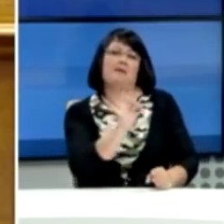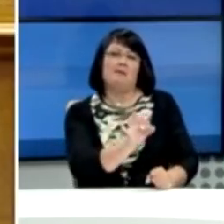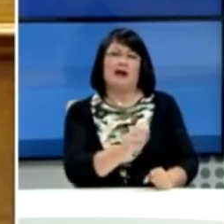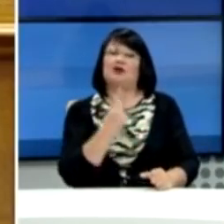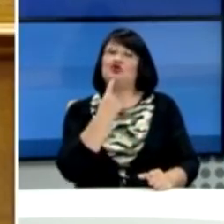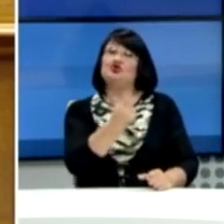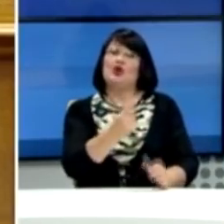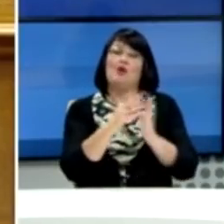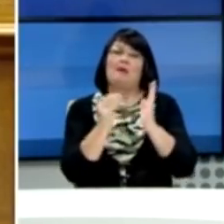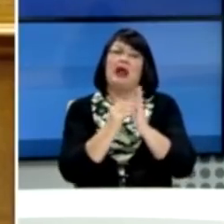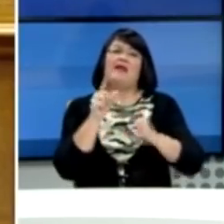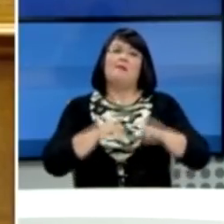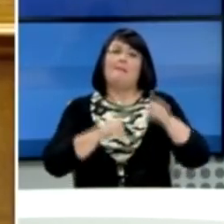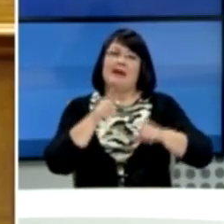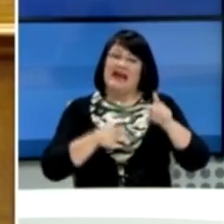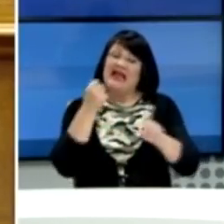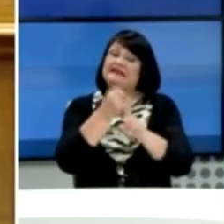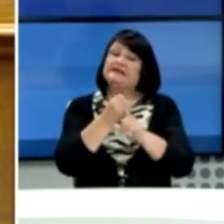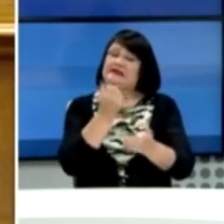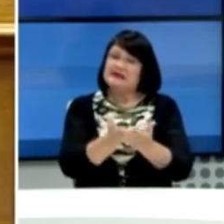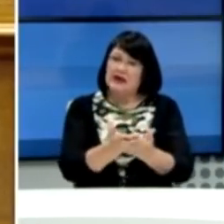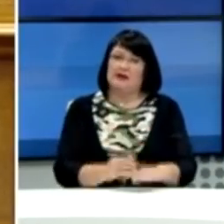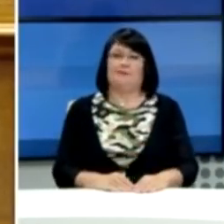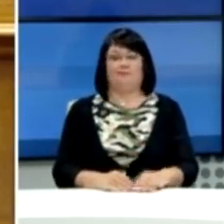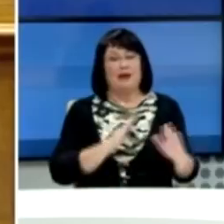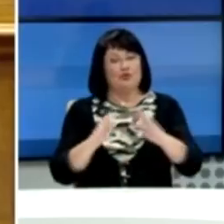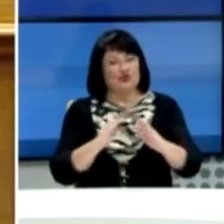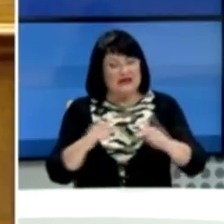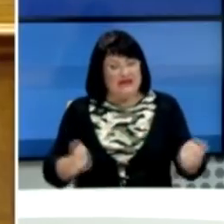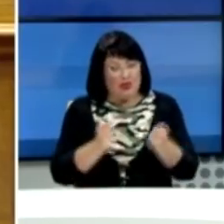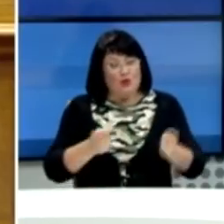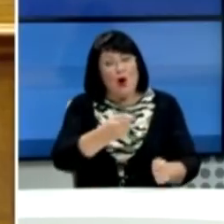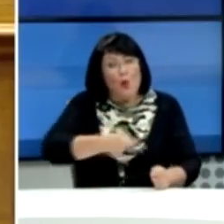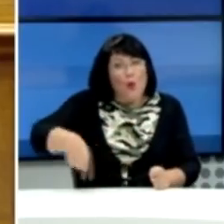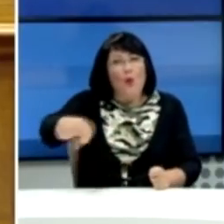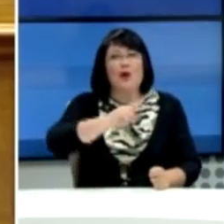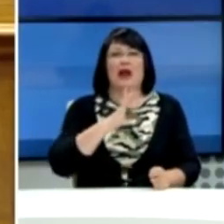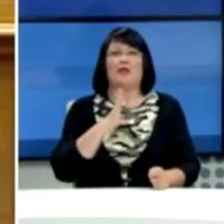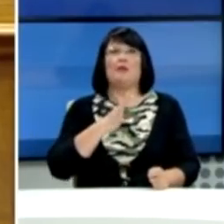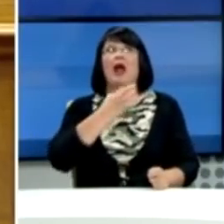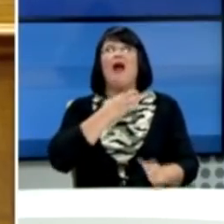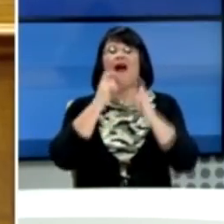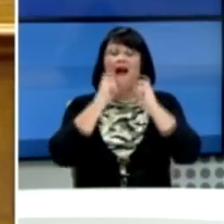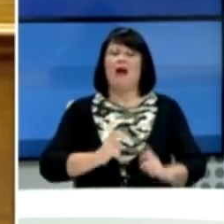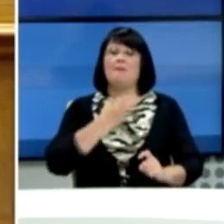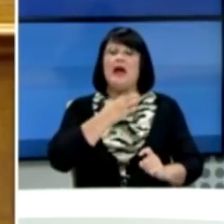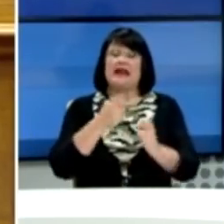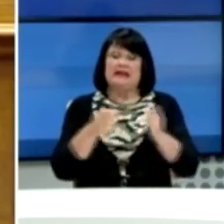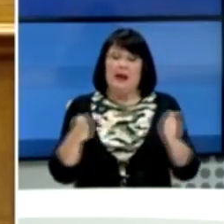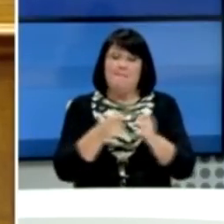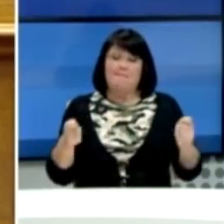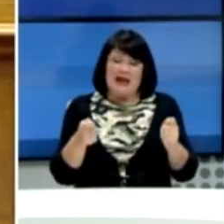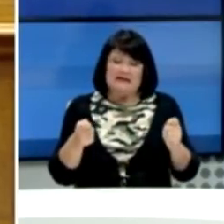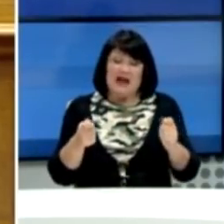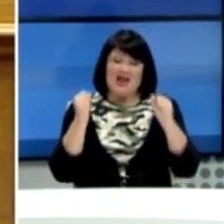Σας αναφέρω ενδεικτικά ορισμένες από αυτές. Να διασφαλιστεί η εργασία όλων με όλα τα απαραίτητα μέτρα προστασίας της υγείας